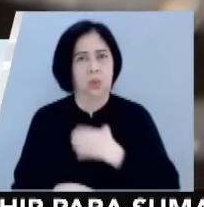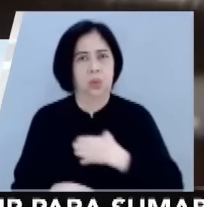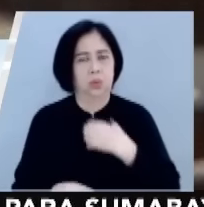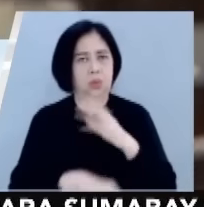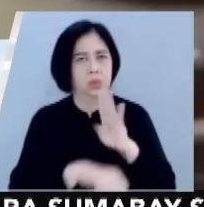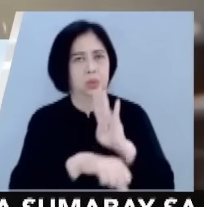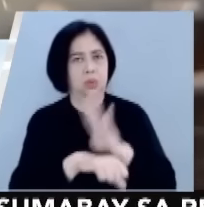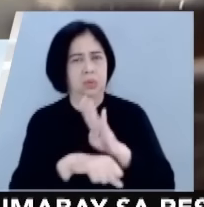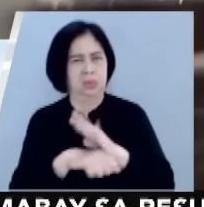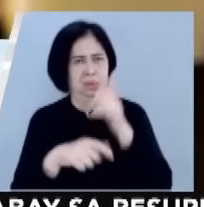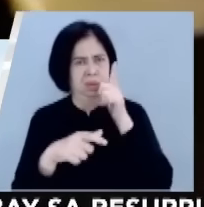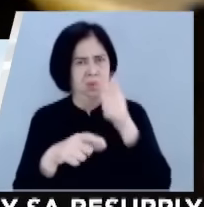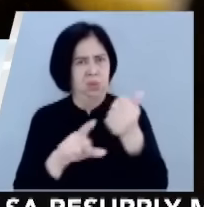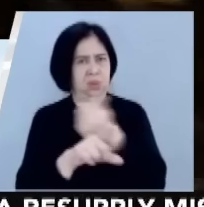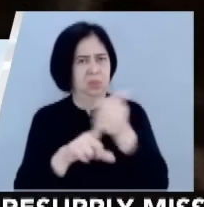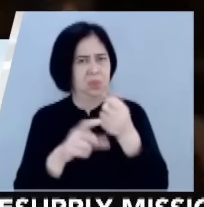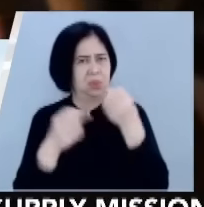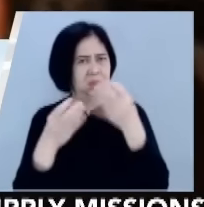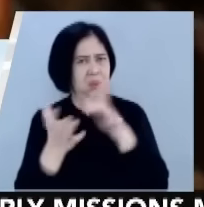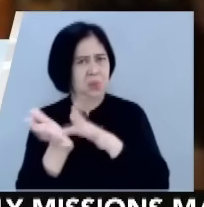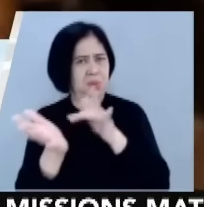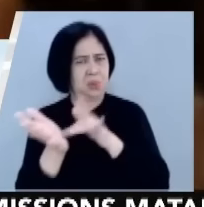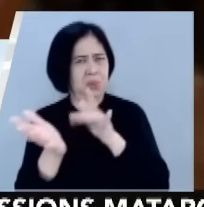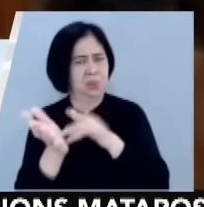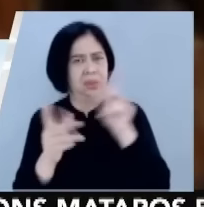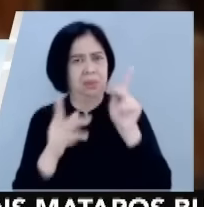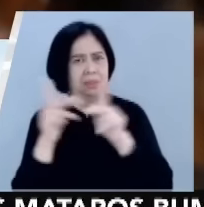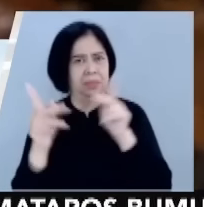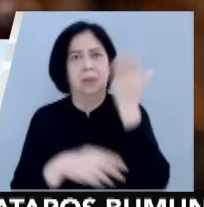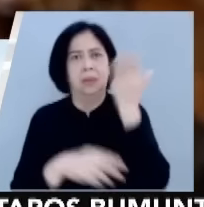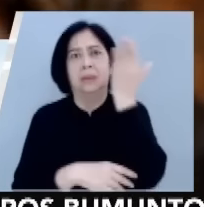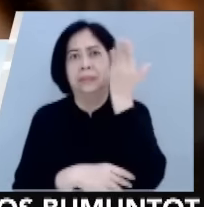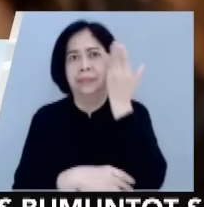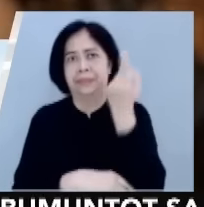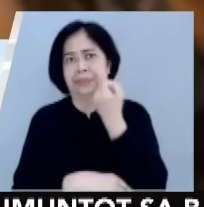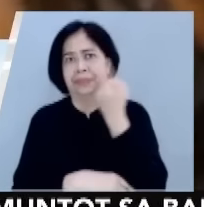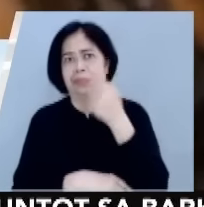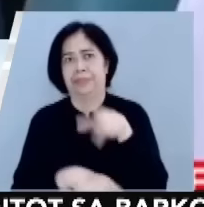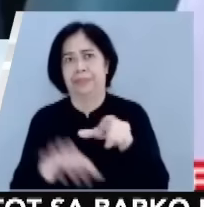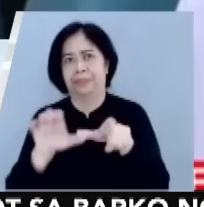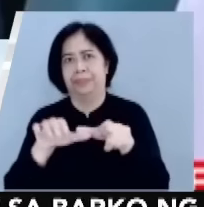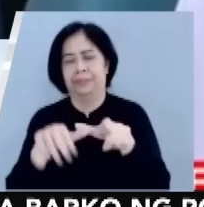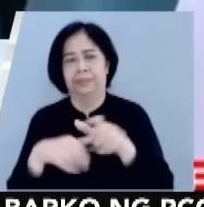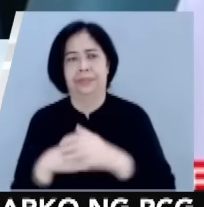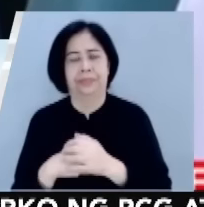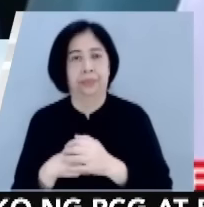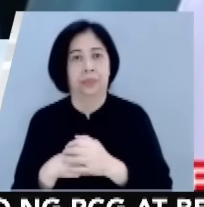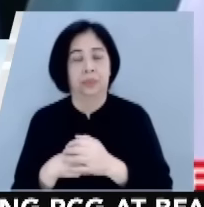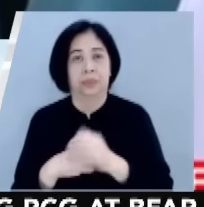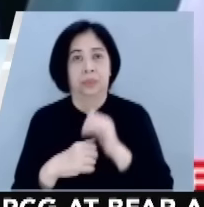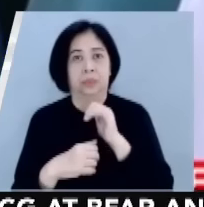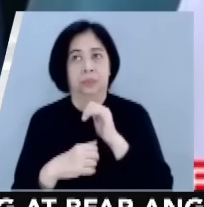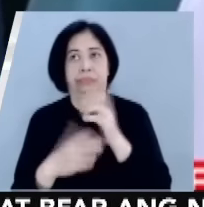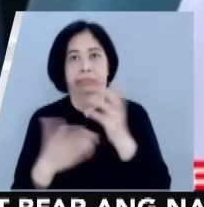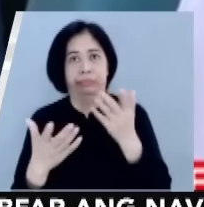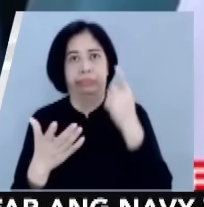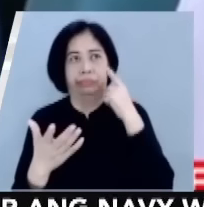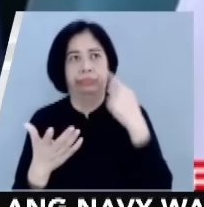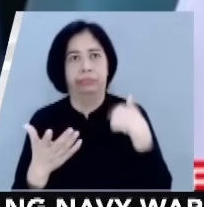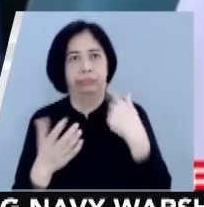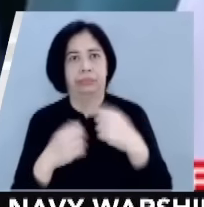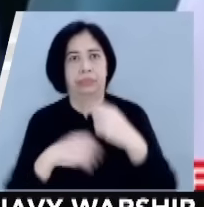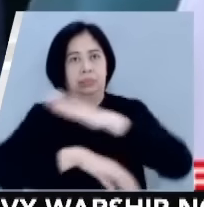tila naaabuso na raw ito dahil sa mga taong nagpapanggap lamang na may disability. It is not uncommon for us to have a table of